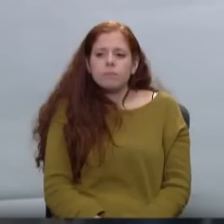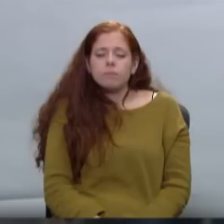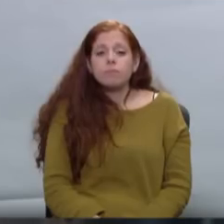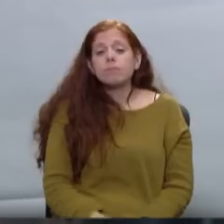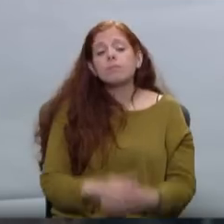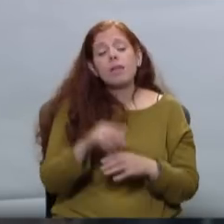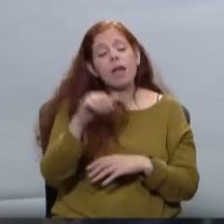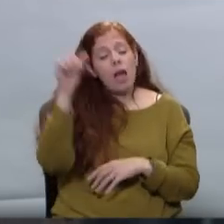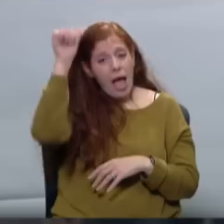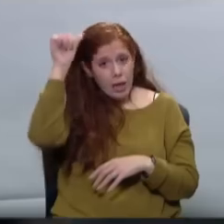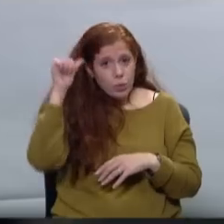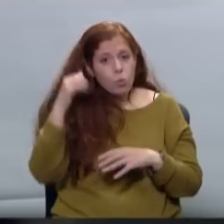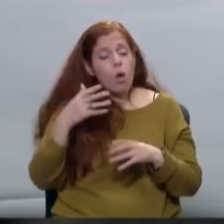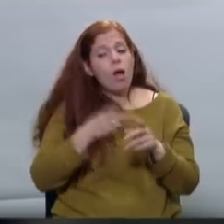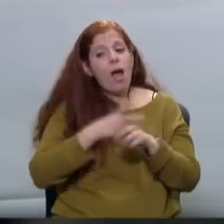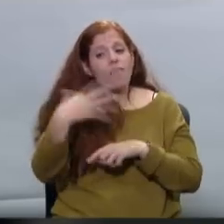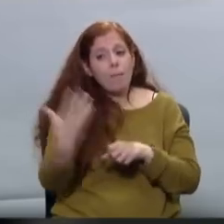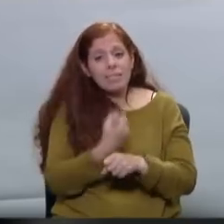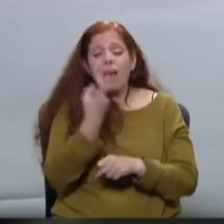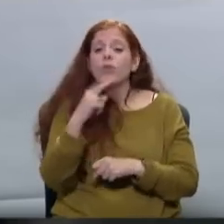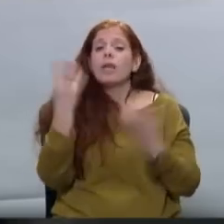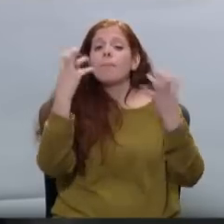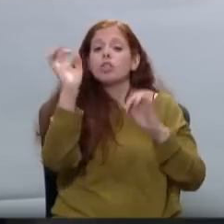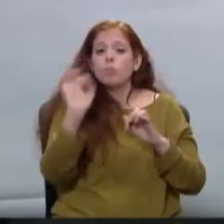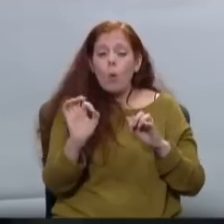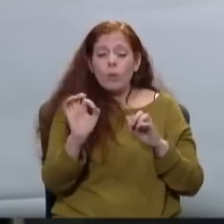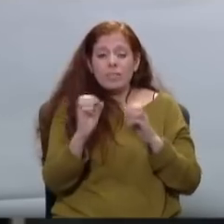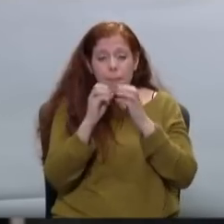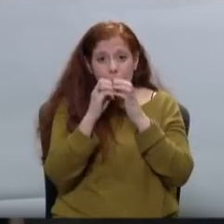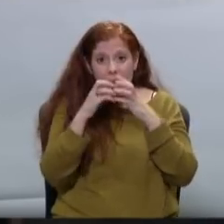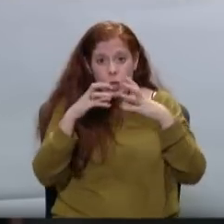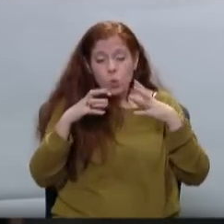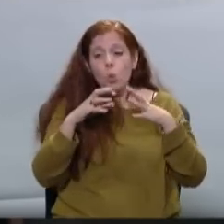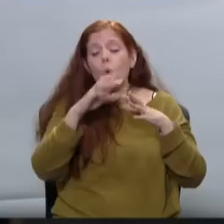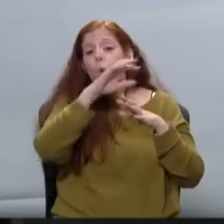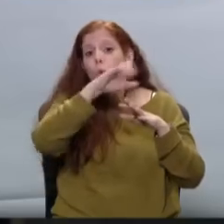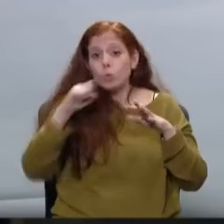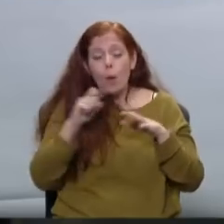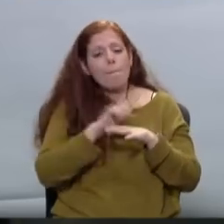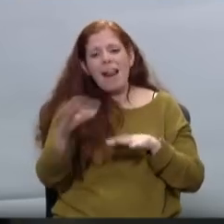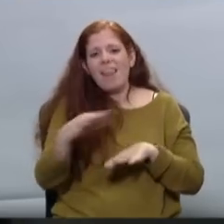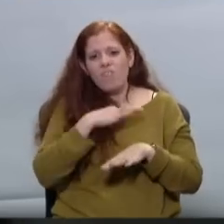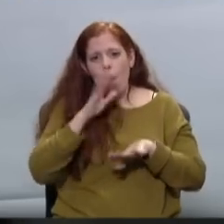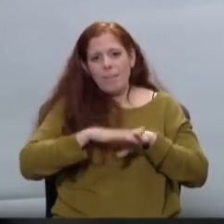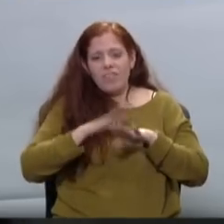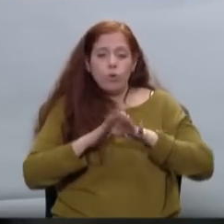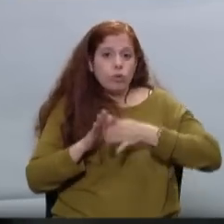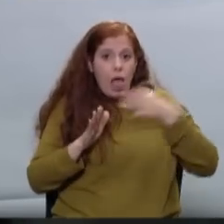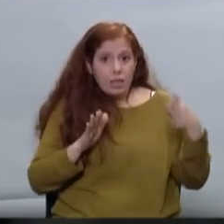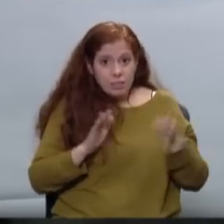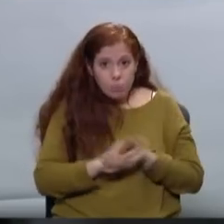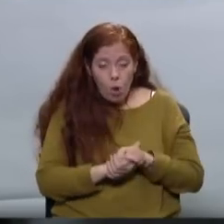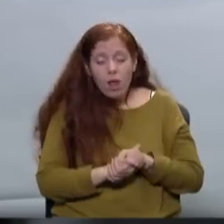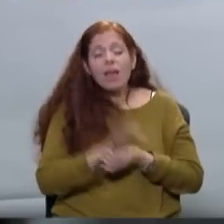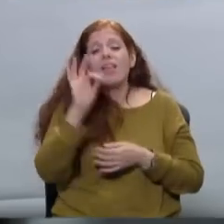הניתוח עבר בהצלחה ויותר מ-90% מהגידול אוסרו בלי לפגוע בתפקוד של יד שמאל.